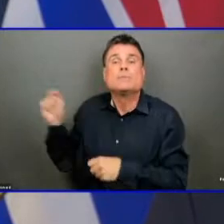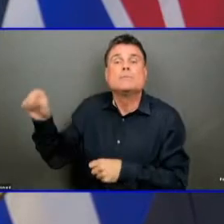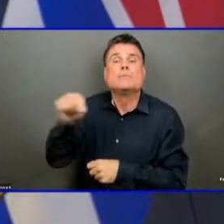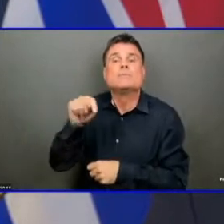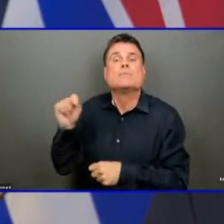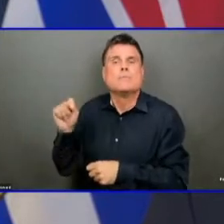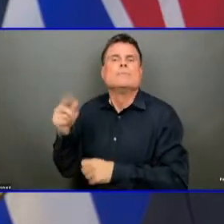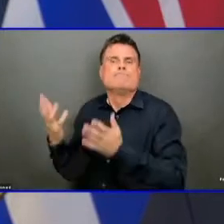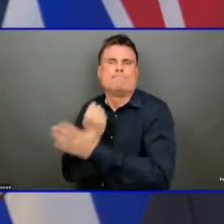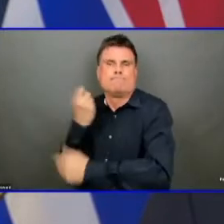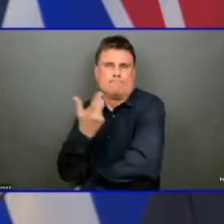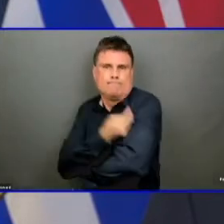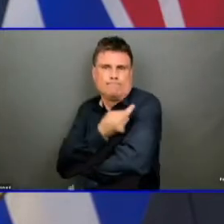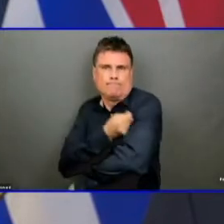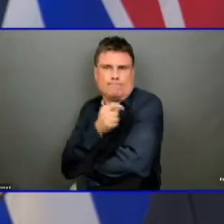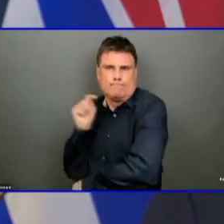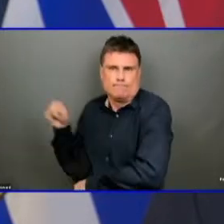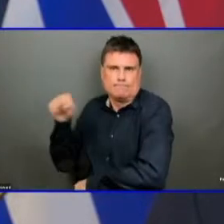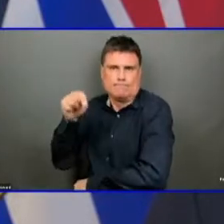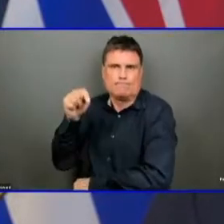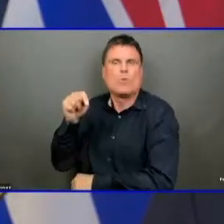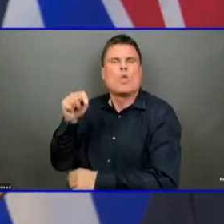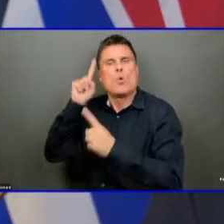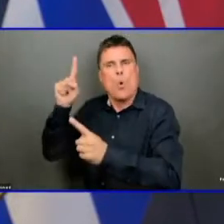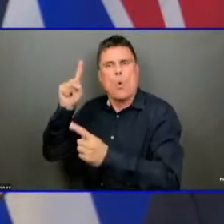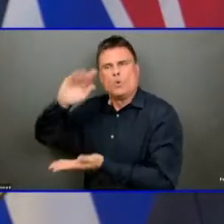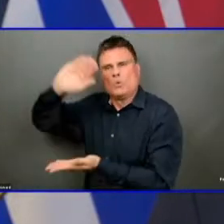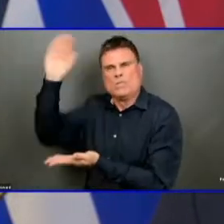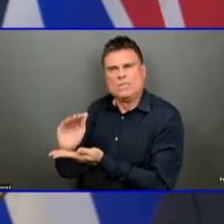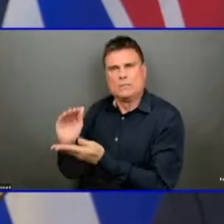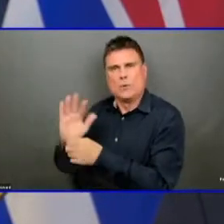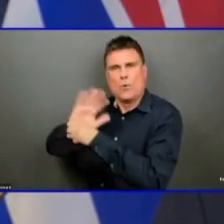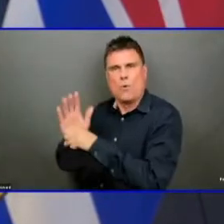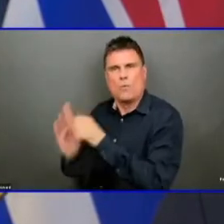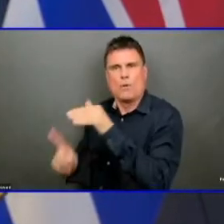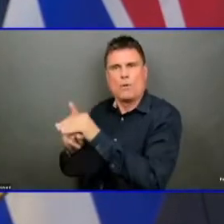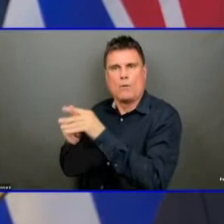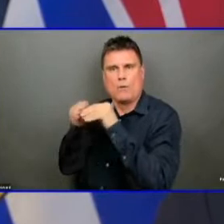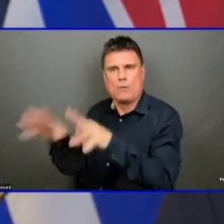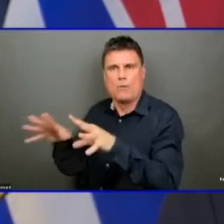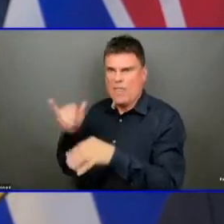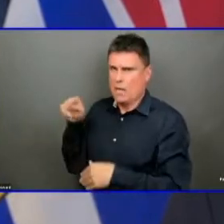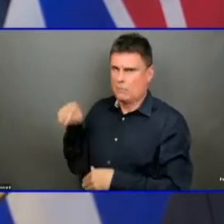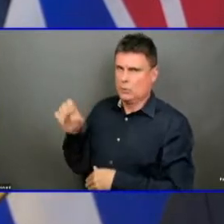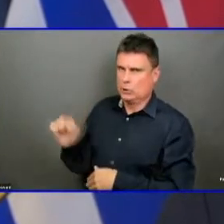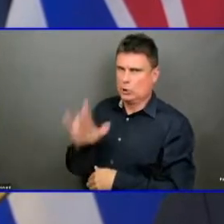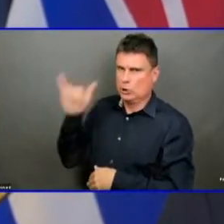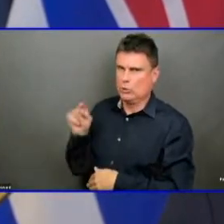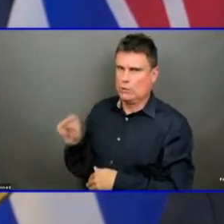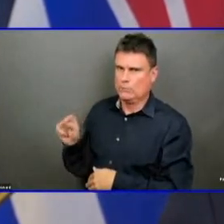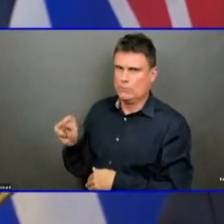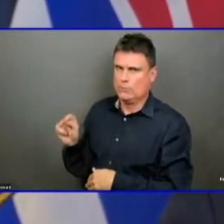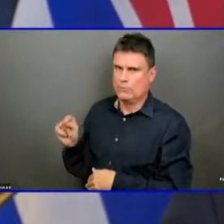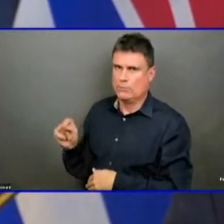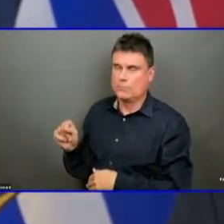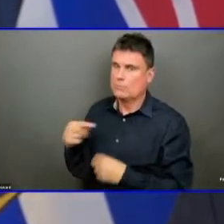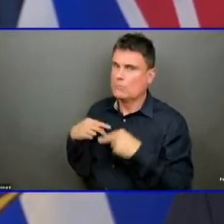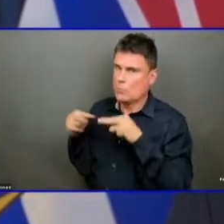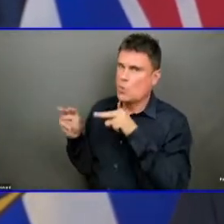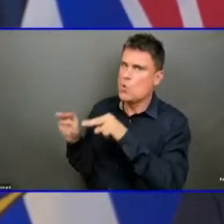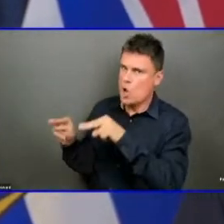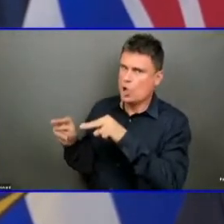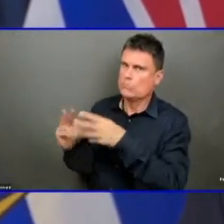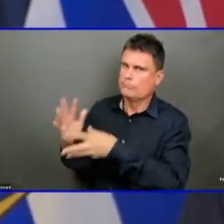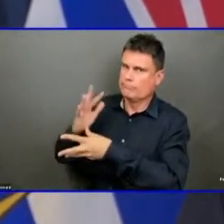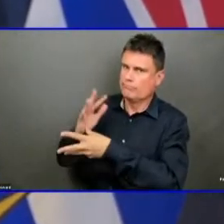a priority from the beginning. And it is a priority now, and you look across the province, it's obviously a place that we go. Surrey,